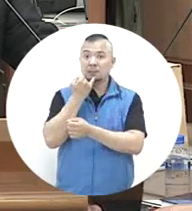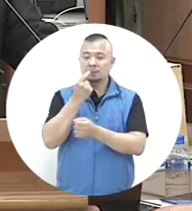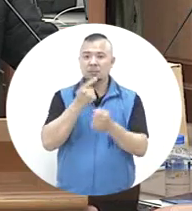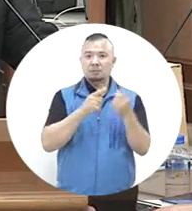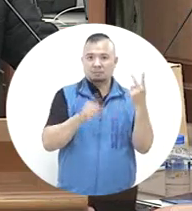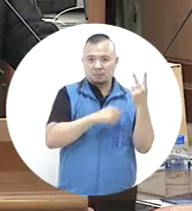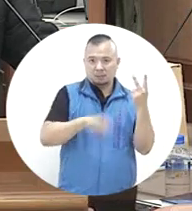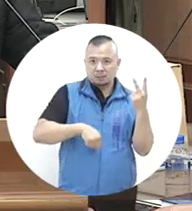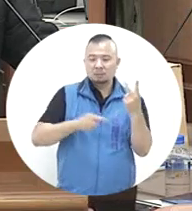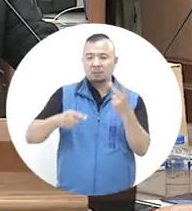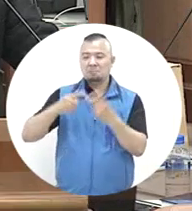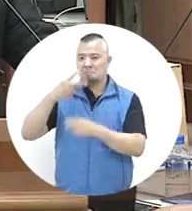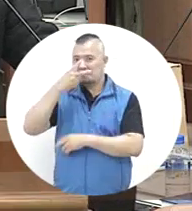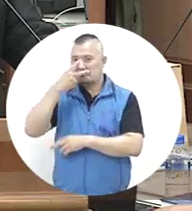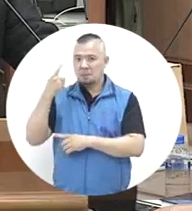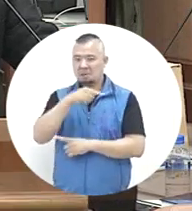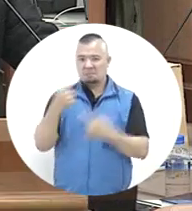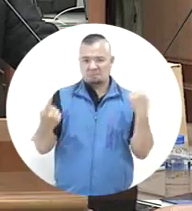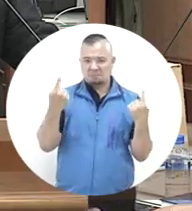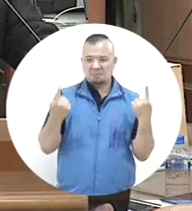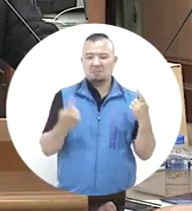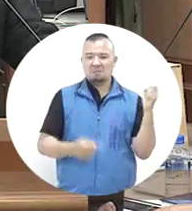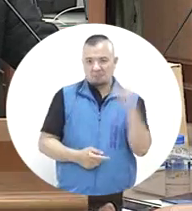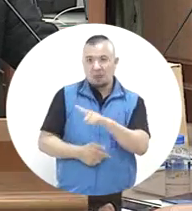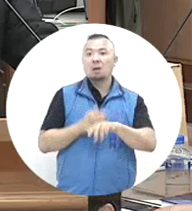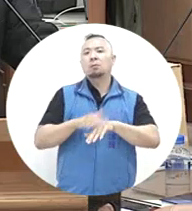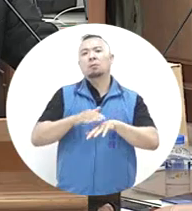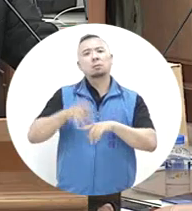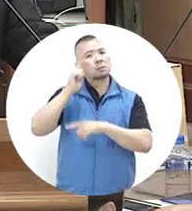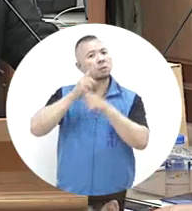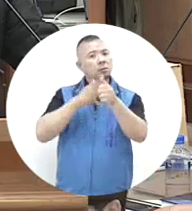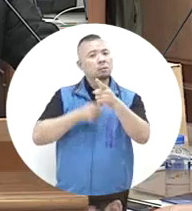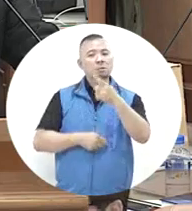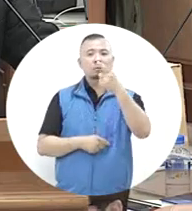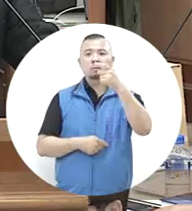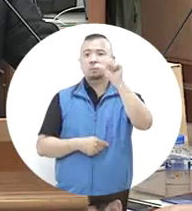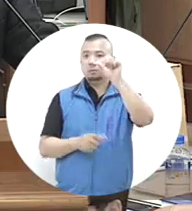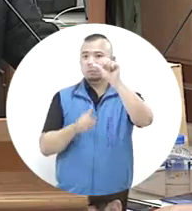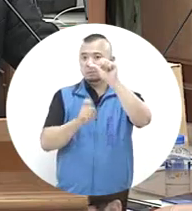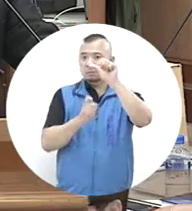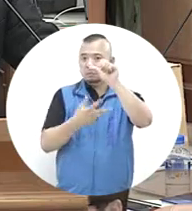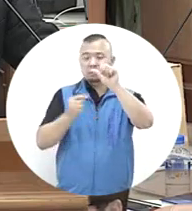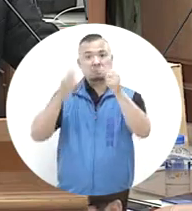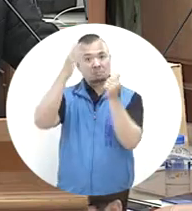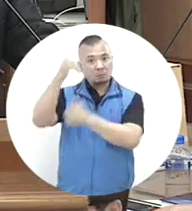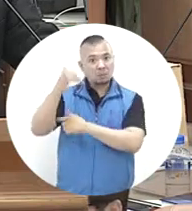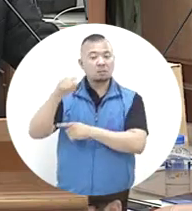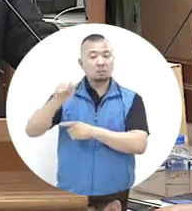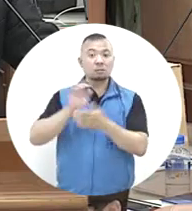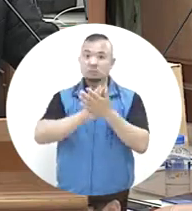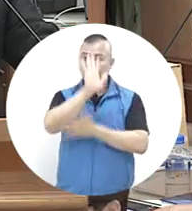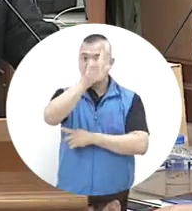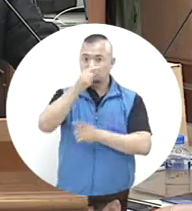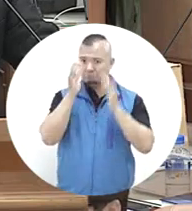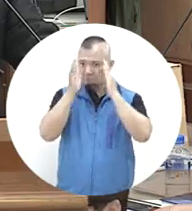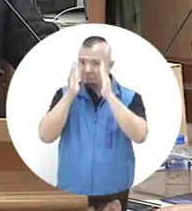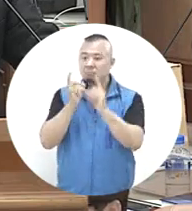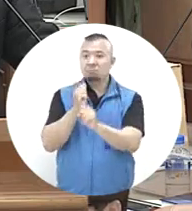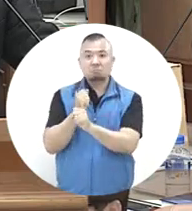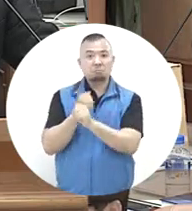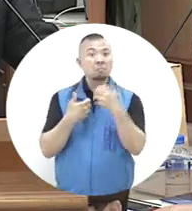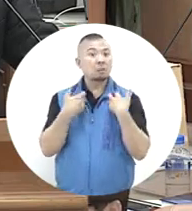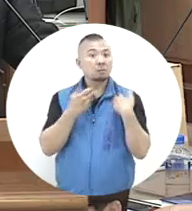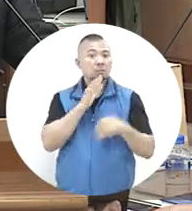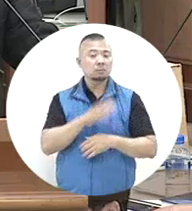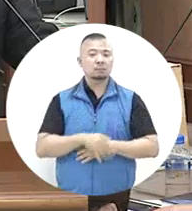德。那你是不是17号？被征召拿到入场券之后，你就要去忙这件事了。 我现